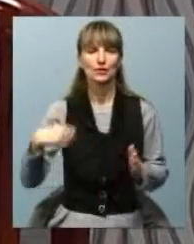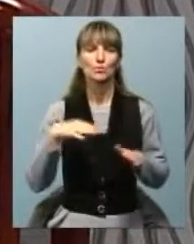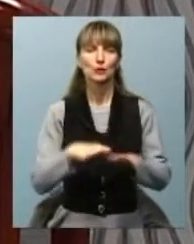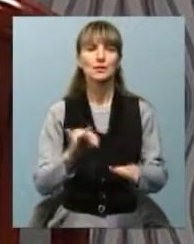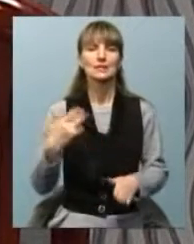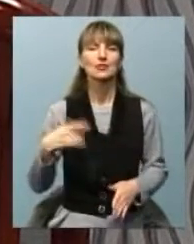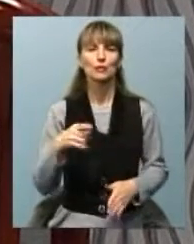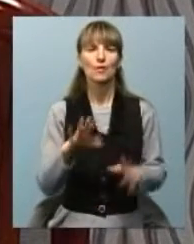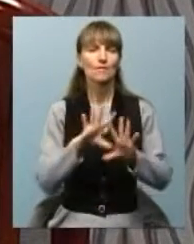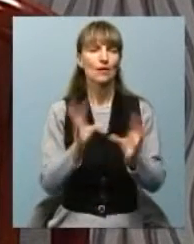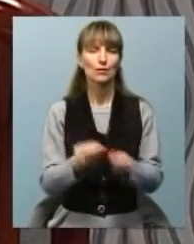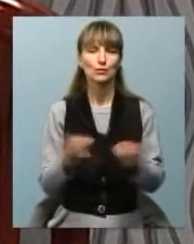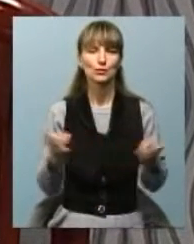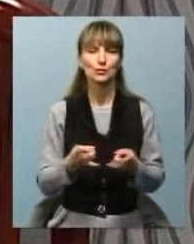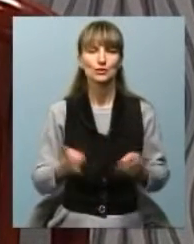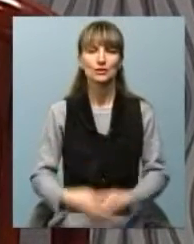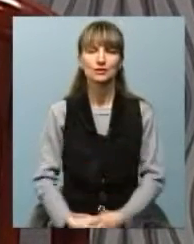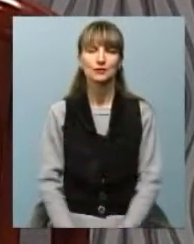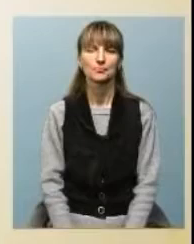і для чого вона взагалі потрібна.